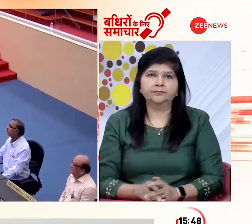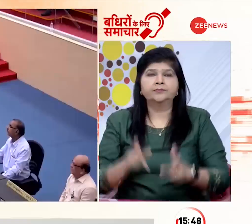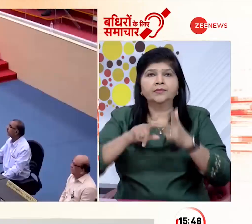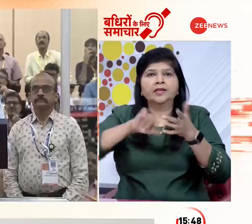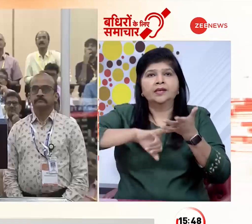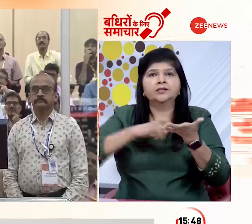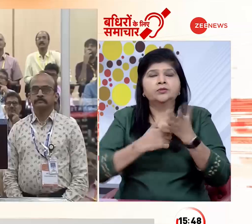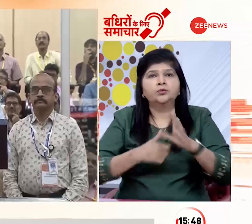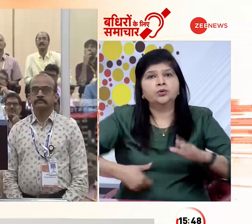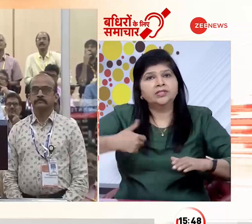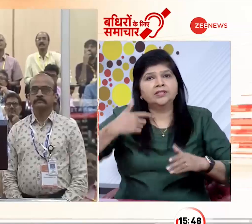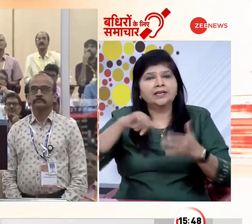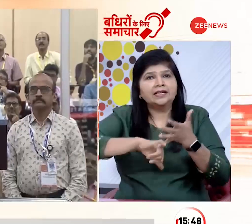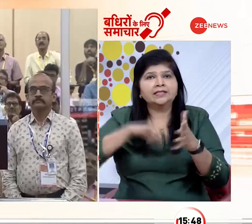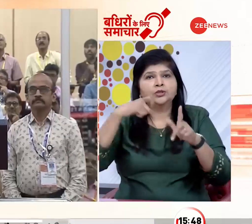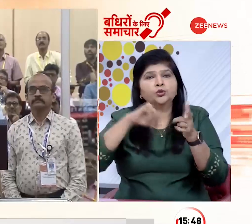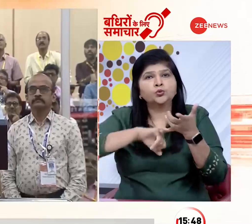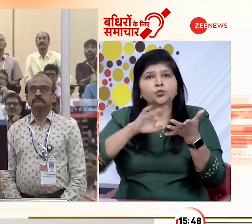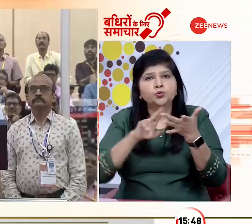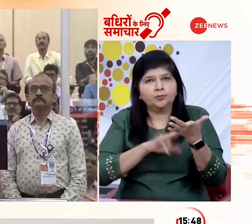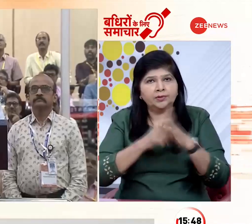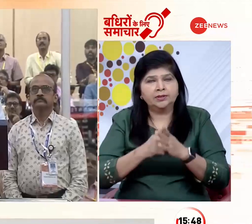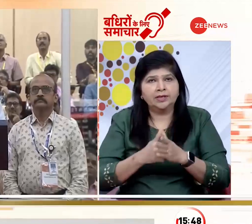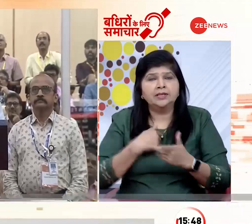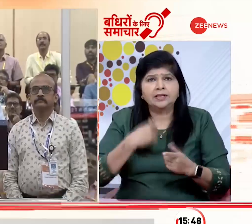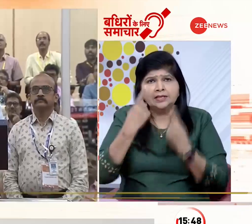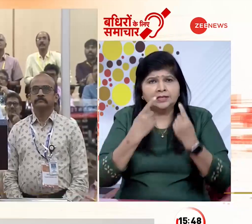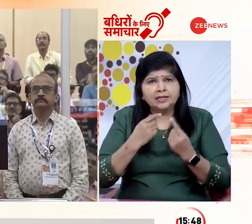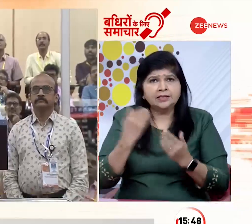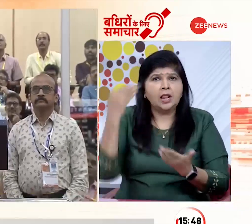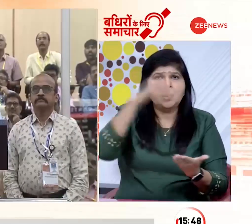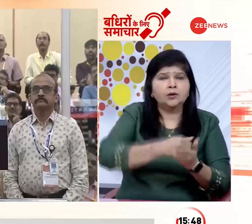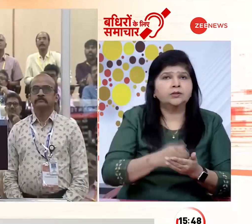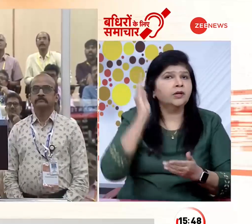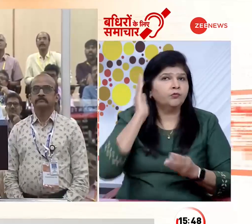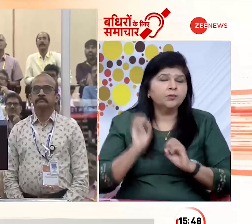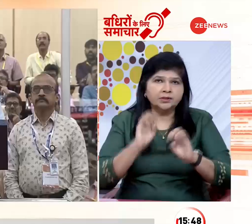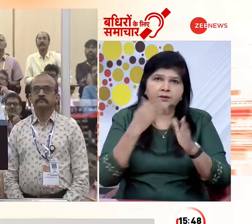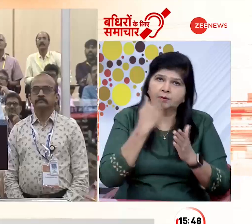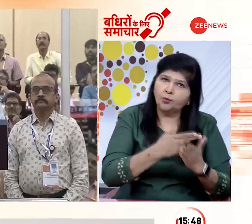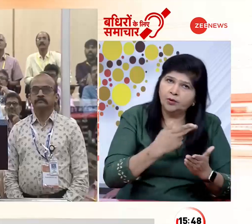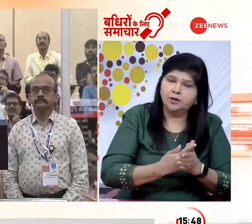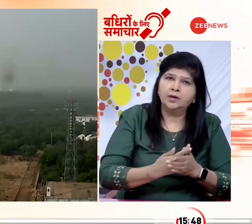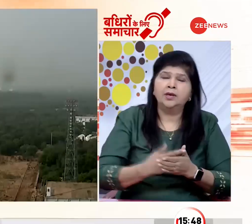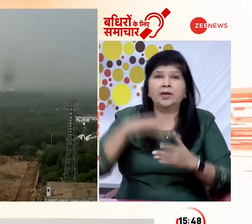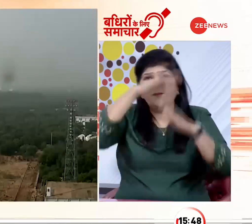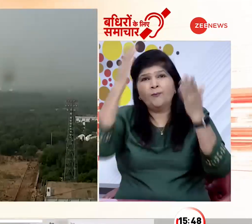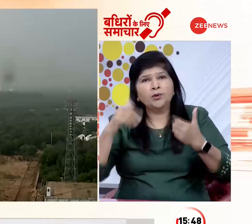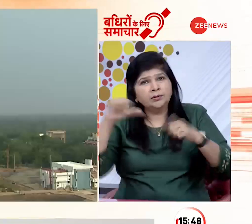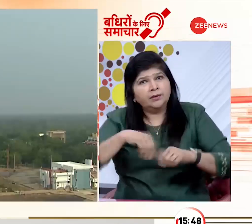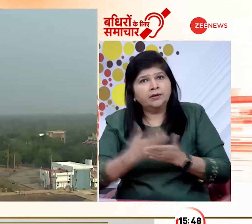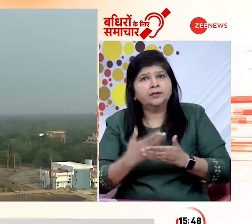इसरो चीफ एस सोमनाथ ने टेस्ट लॉन्चिंग की जानकारी देते हुए बताया कि खराब मौसम की वजह